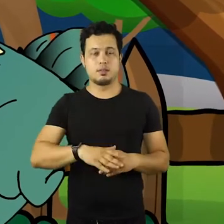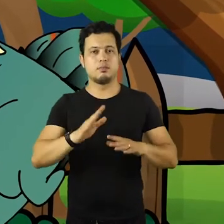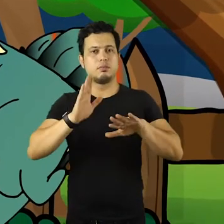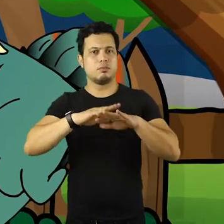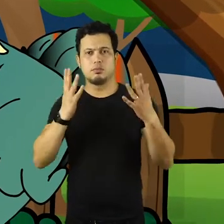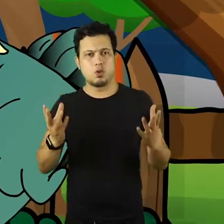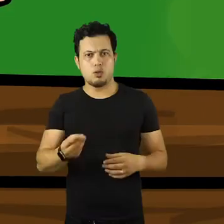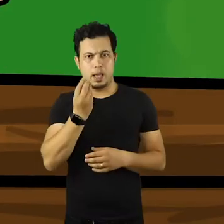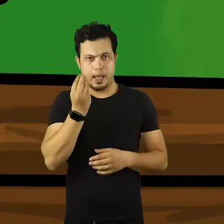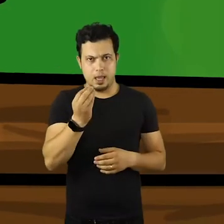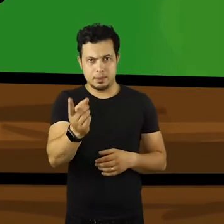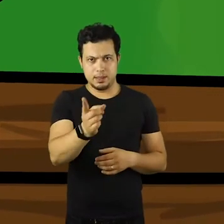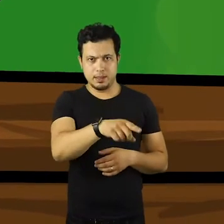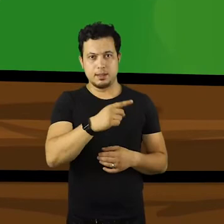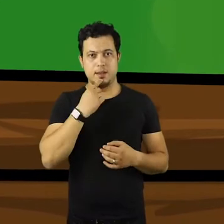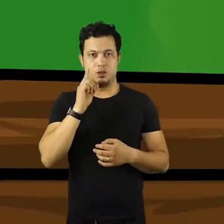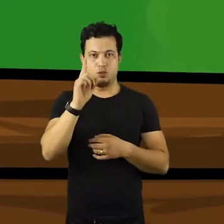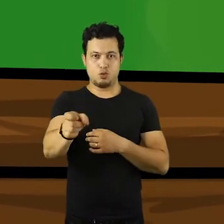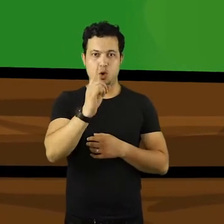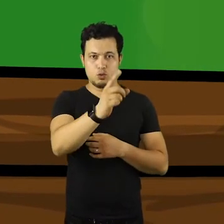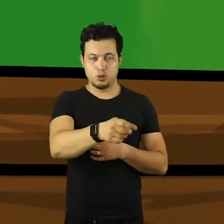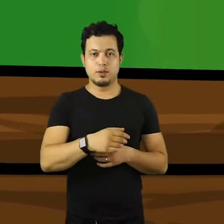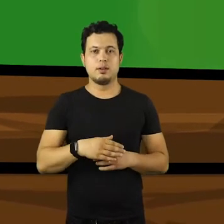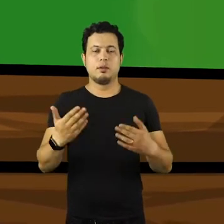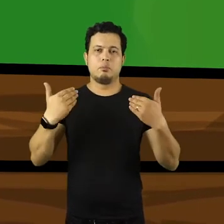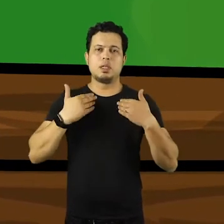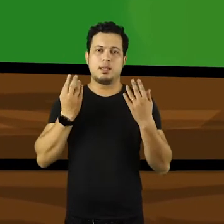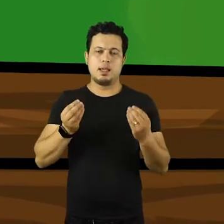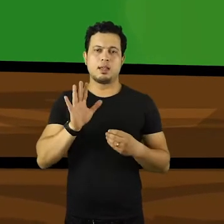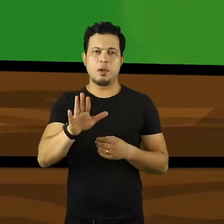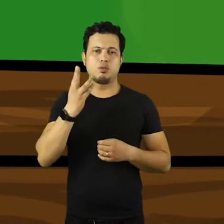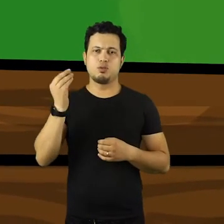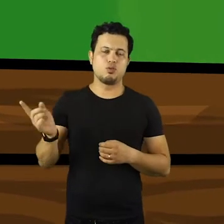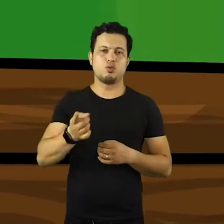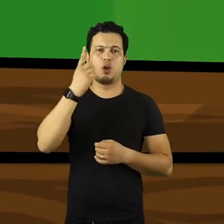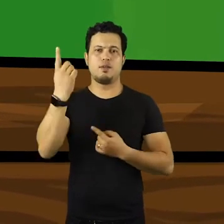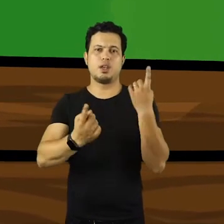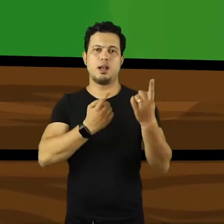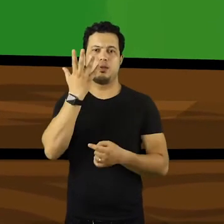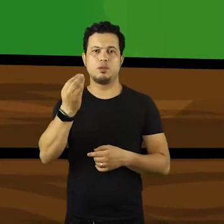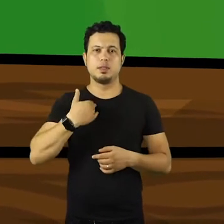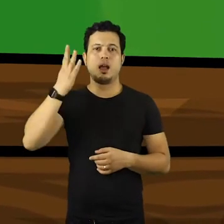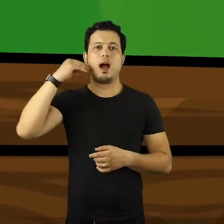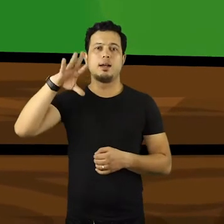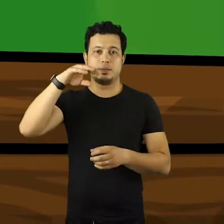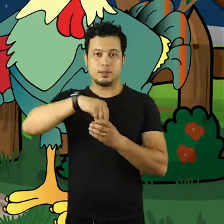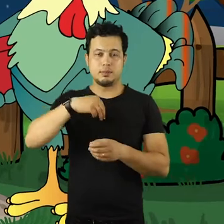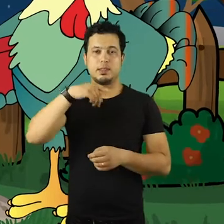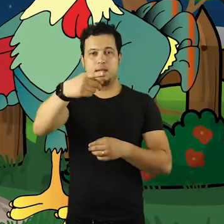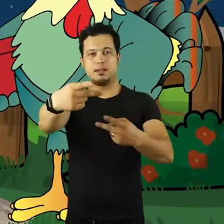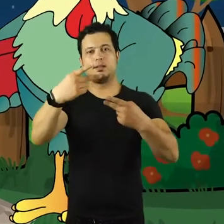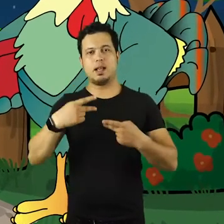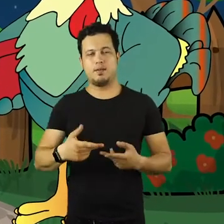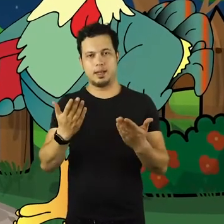iyi misiniz? Biz iyiyiz bilgi horoz, yalnız garip şeyler oluyor. Anlamadığımız için de seni çağırdık.